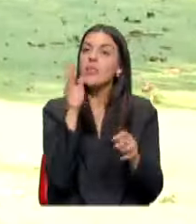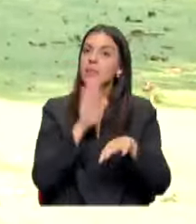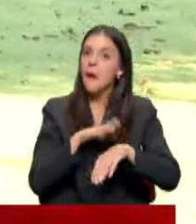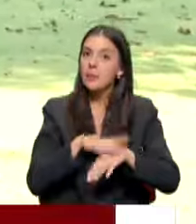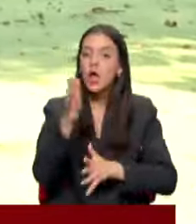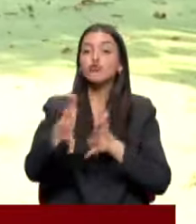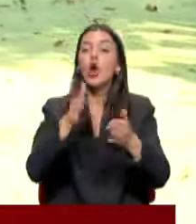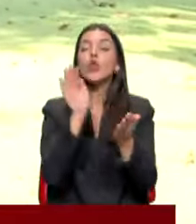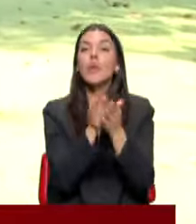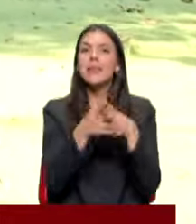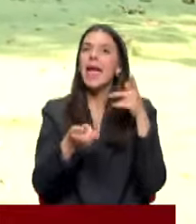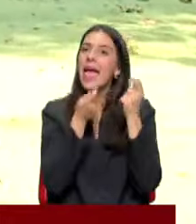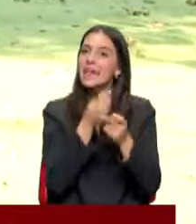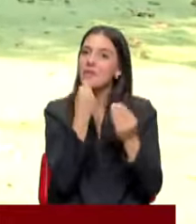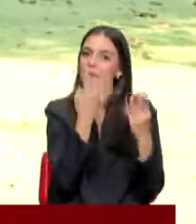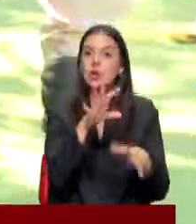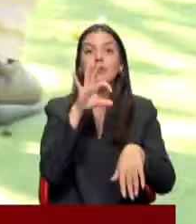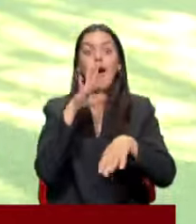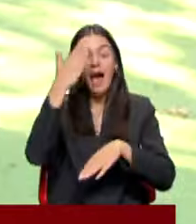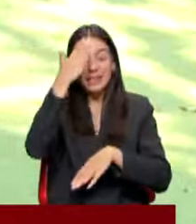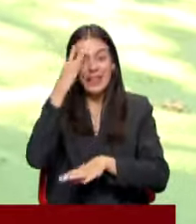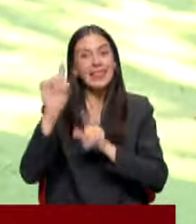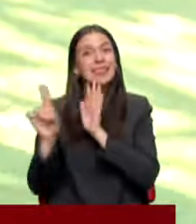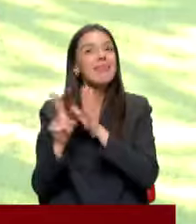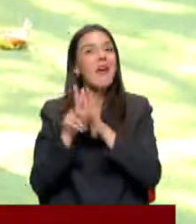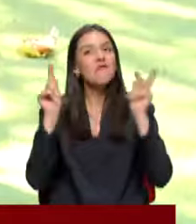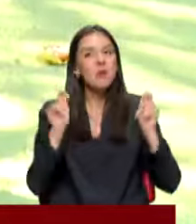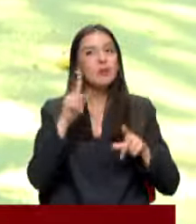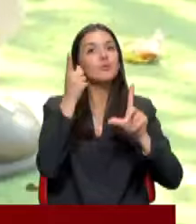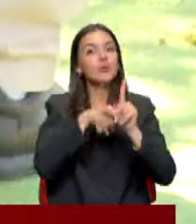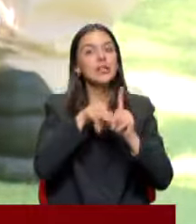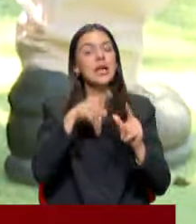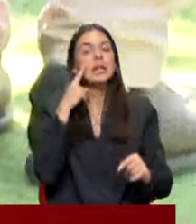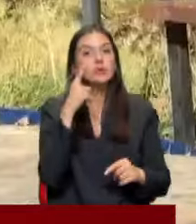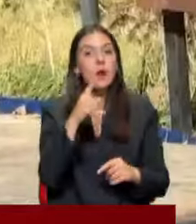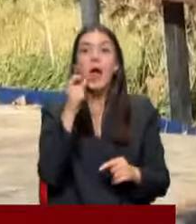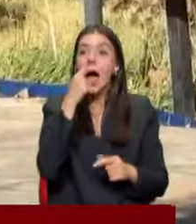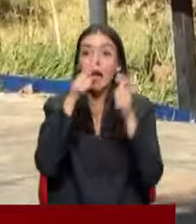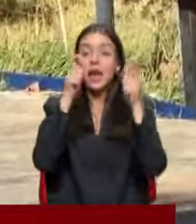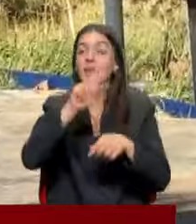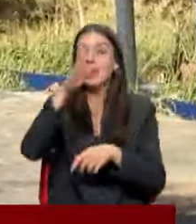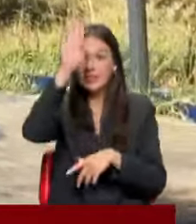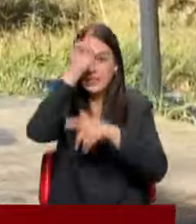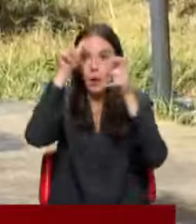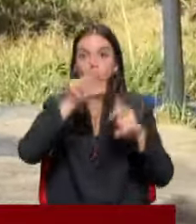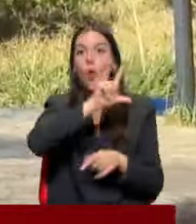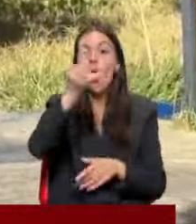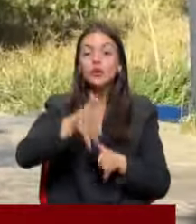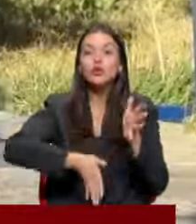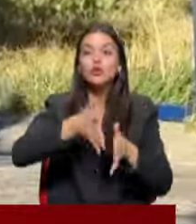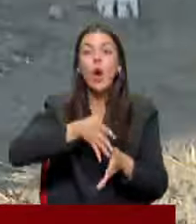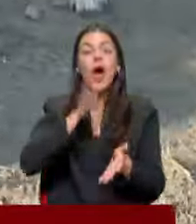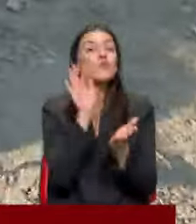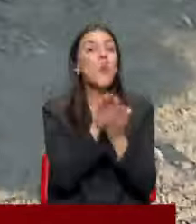sokak köpeklerini eğitiyoruz, hastalarımızı tedavi ediyoruz projesi kapsamında Ankara ve İstanbul'da 10 sokak